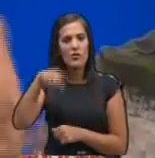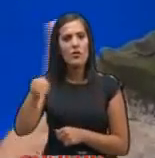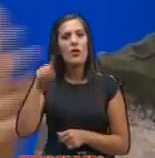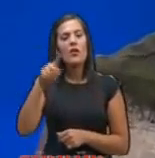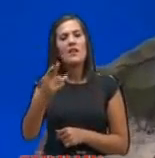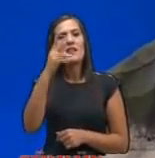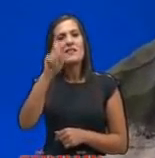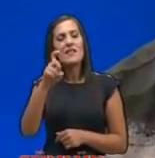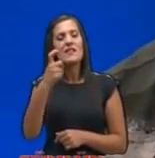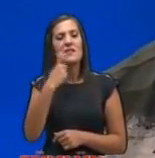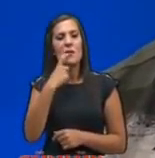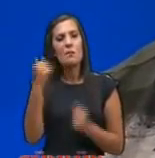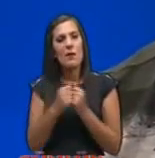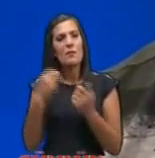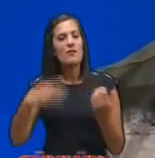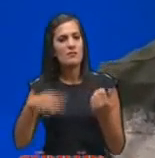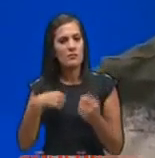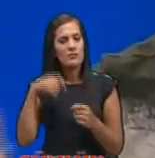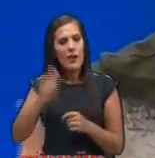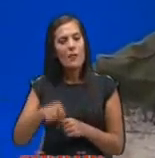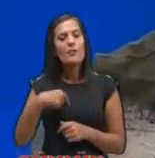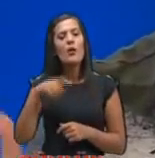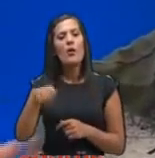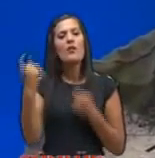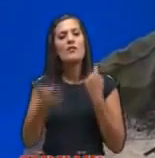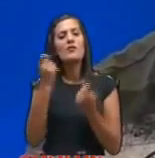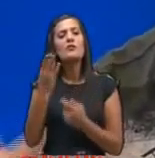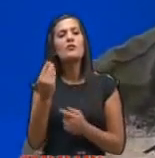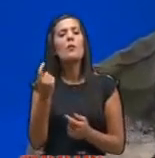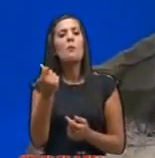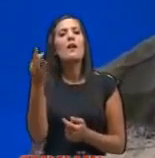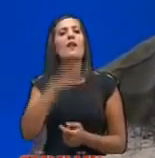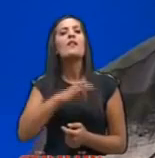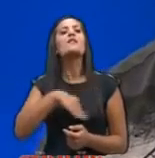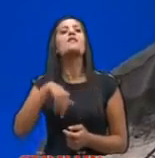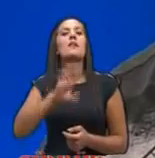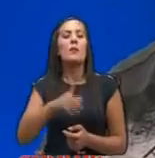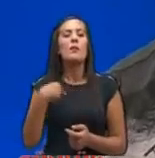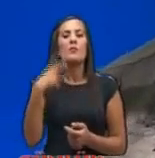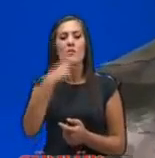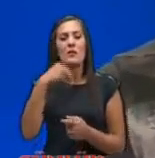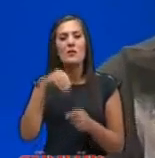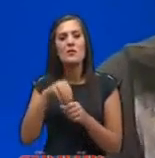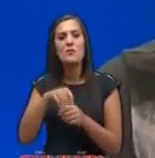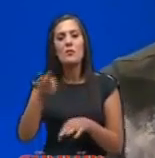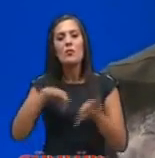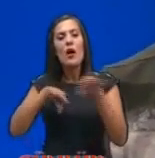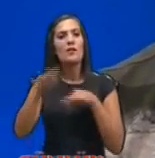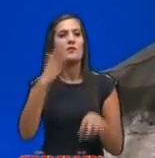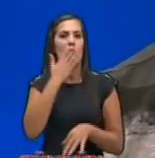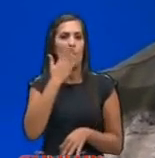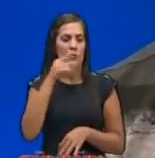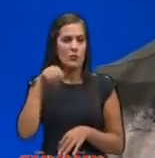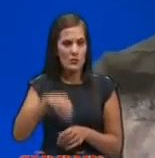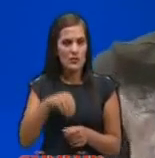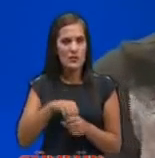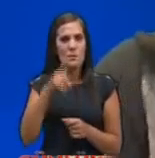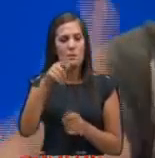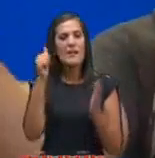sen delisin, ben deliyim, ben seni yönetemeyeceğim. Hani zor bir adamsın sen. Sonra beni çok güzel bir şekilde hani anladım. Yolları ayırdık öyle diye.